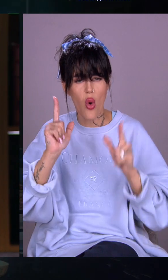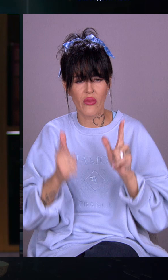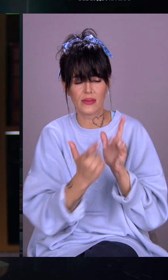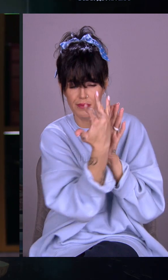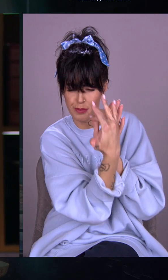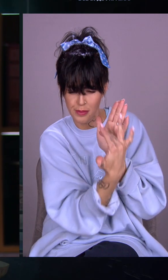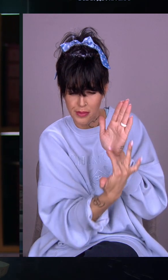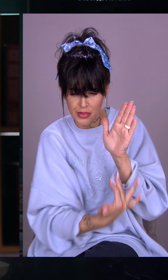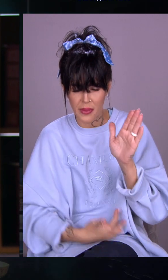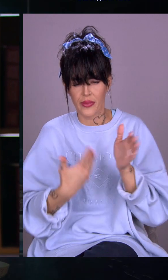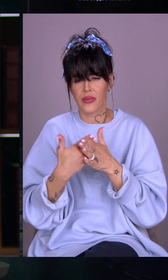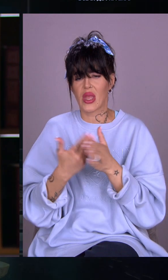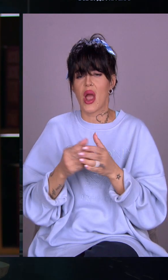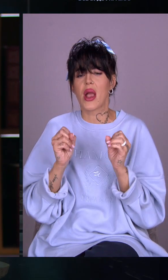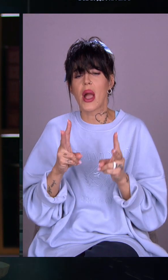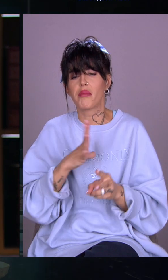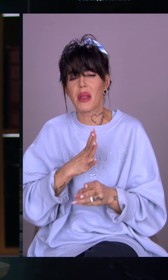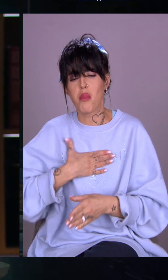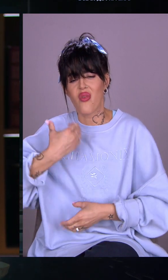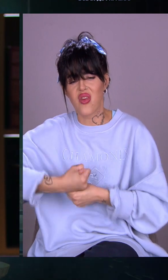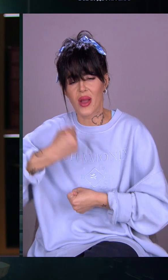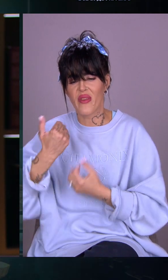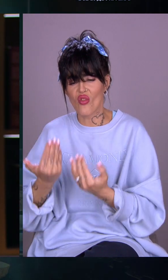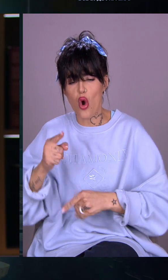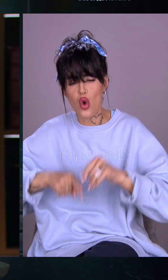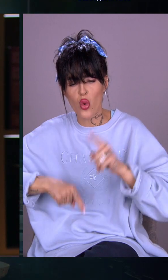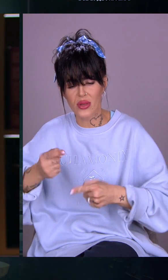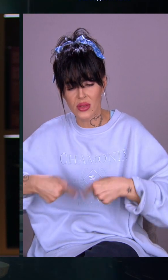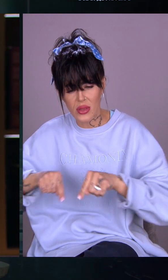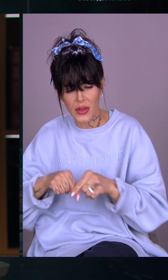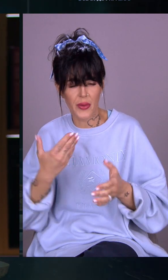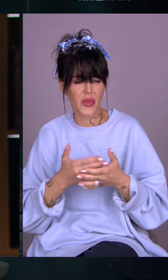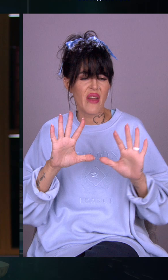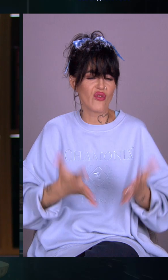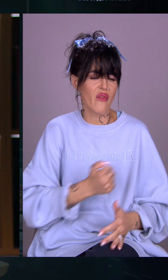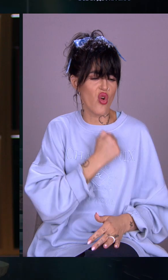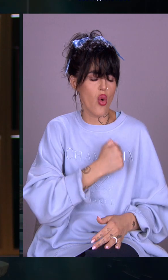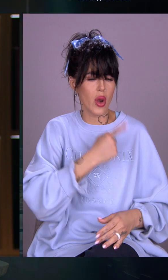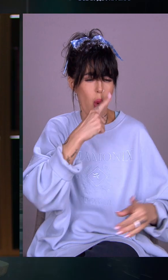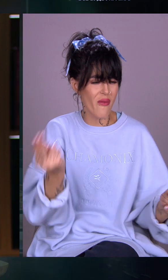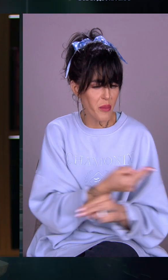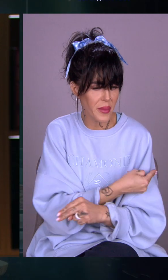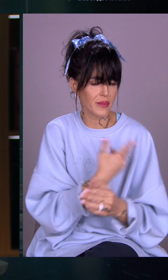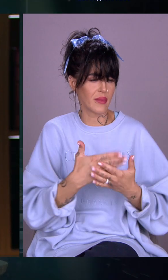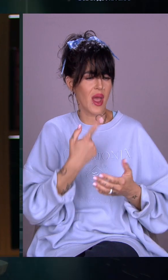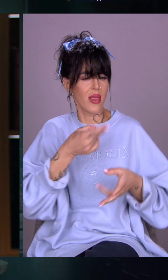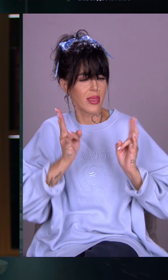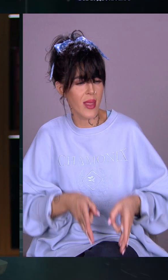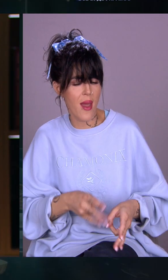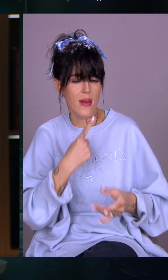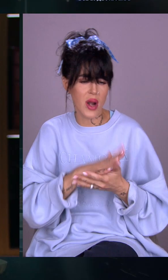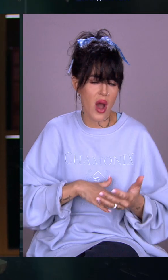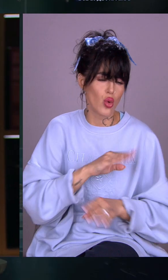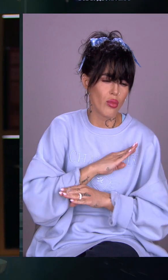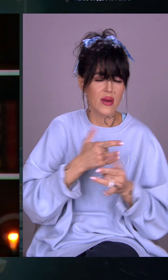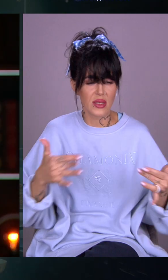Для родин поранених, там є для родин полонених, там є для родин безвісно від зниклих. Да. І таке інше. У них є вся